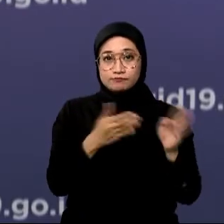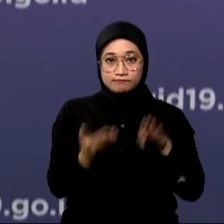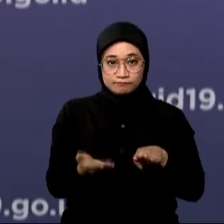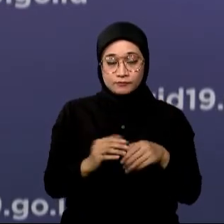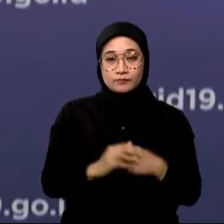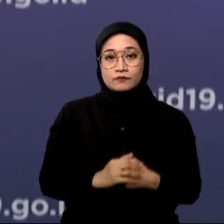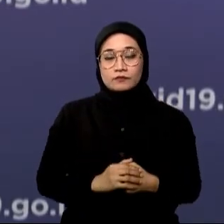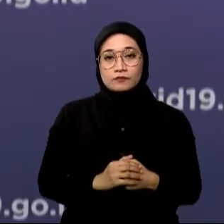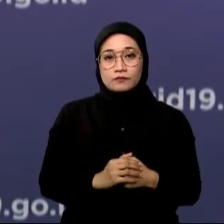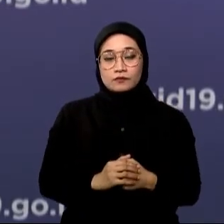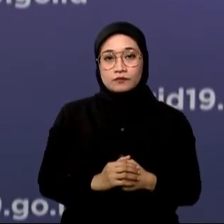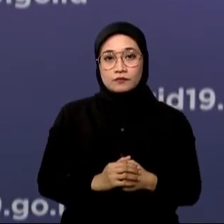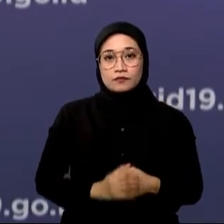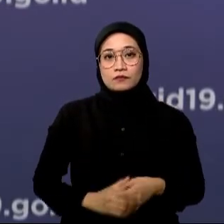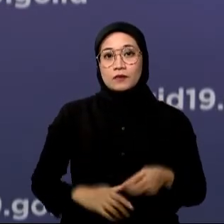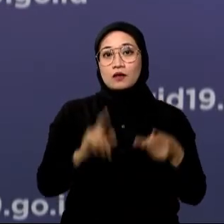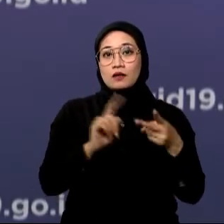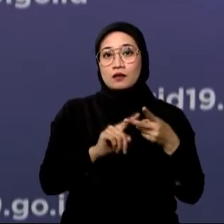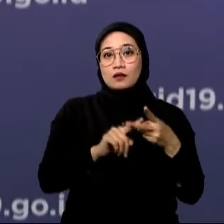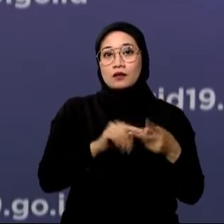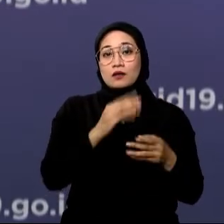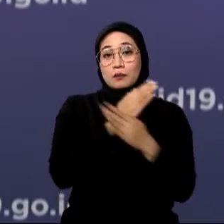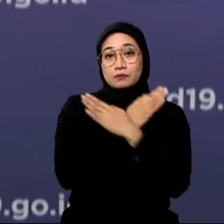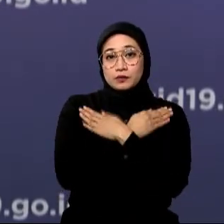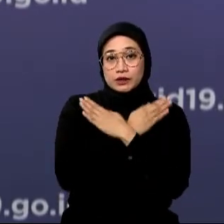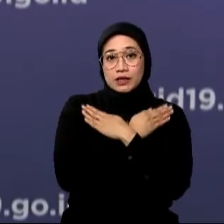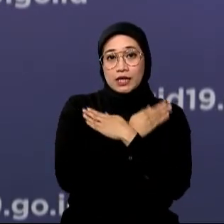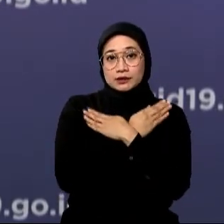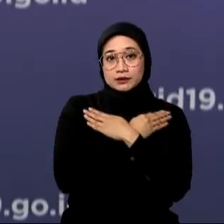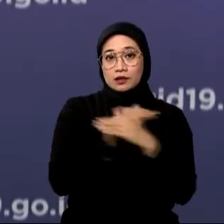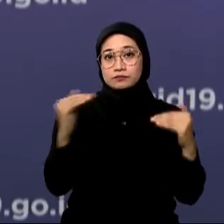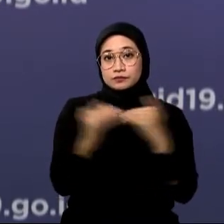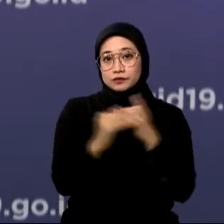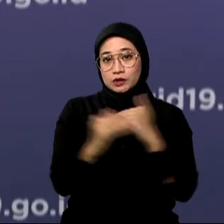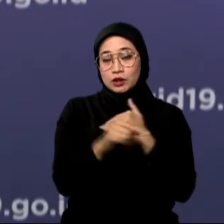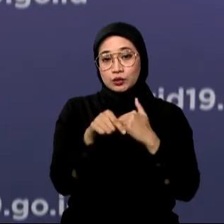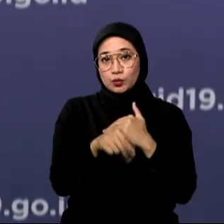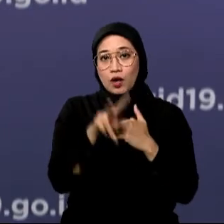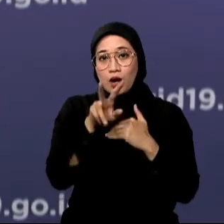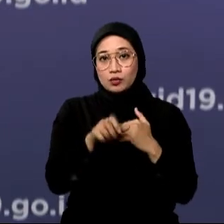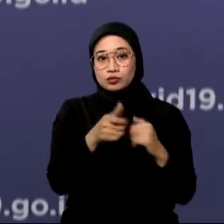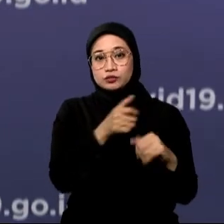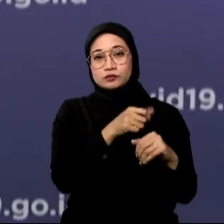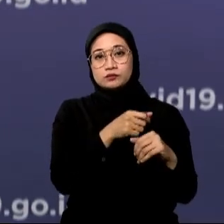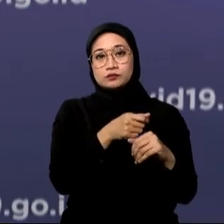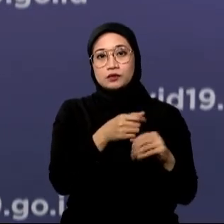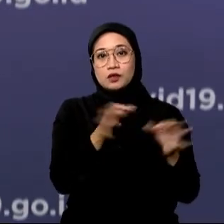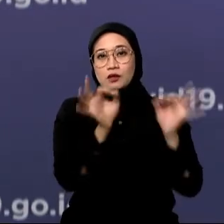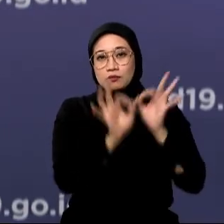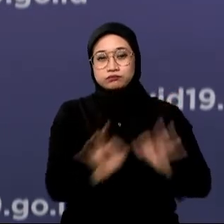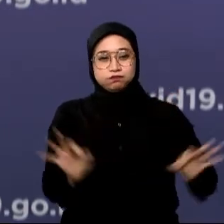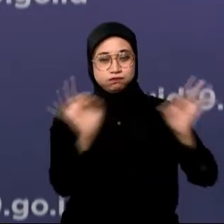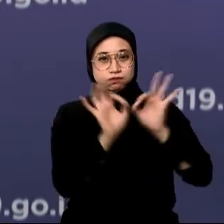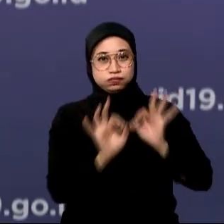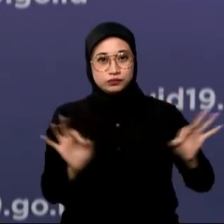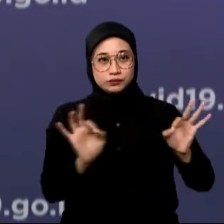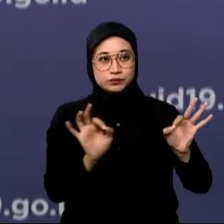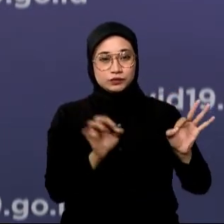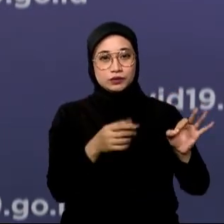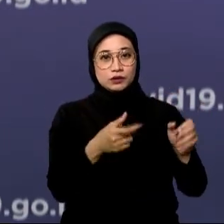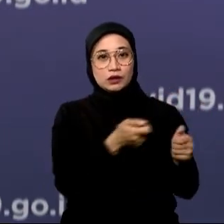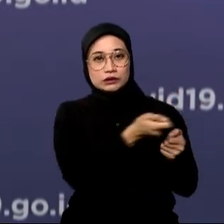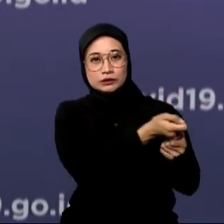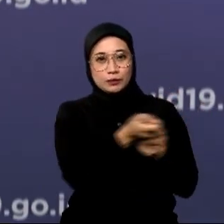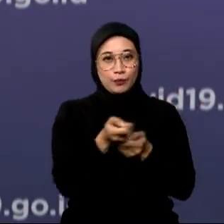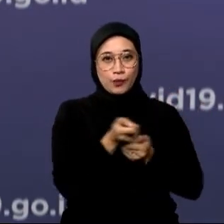jenazah yang akan ditransportasikan sudah menjalani prosedur desinfeksi dan telah dimasukkan ke dalam kantung jenazah